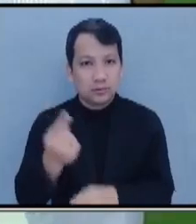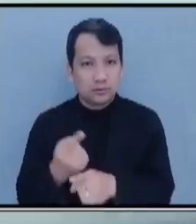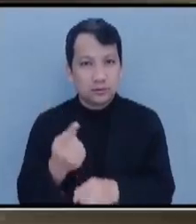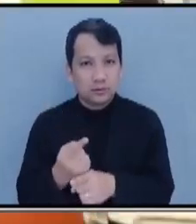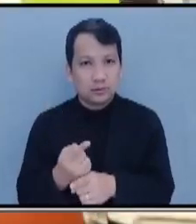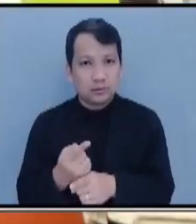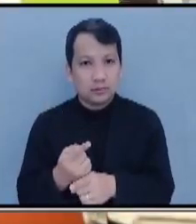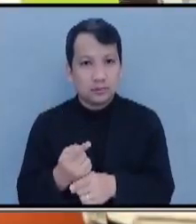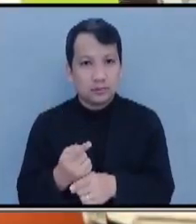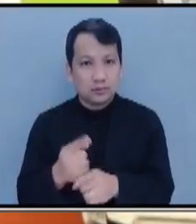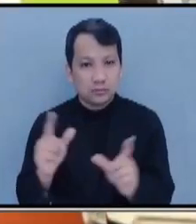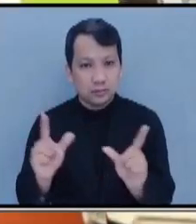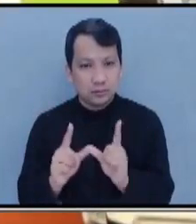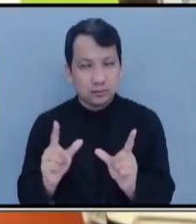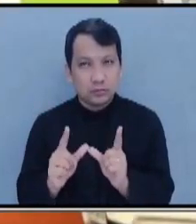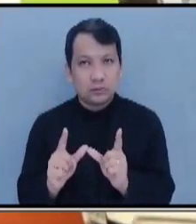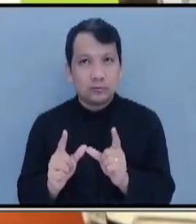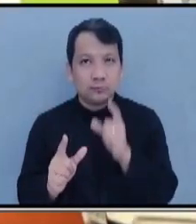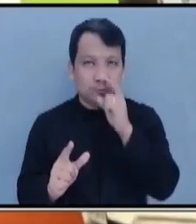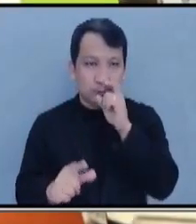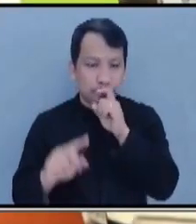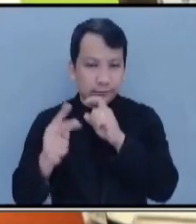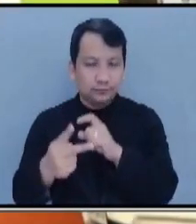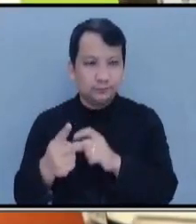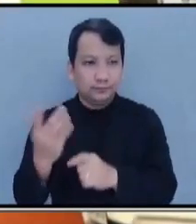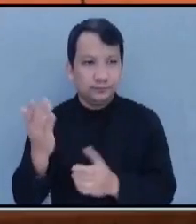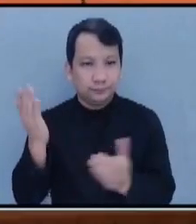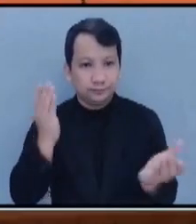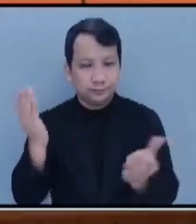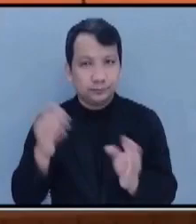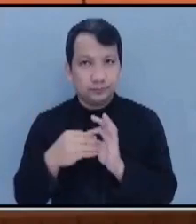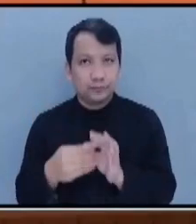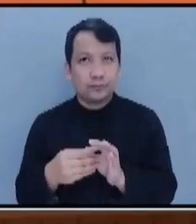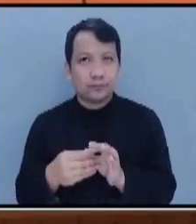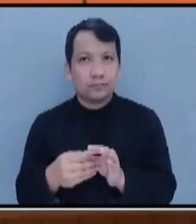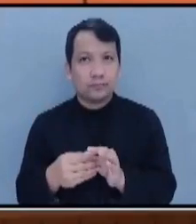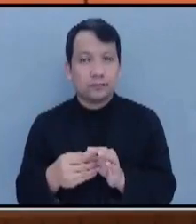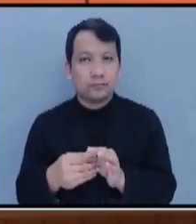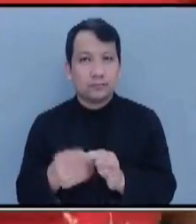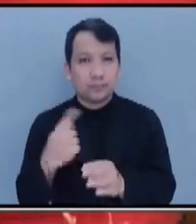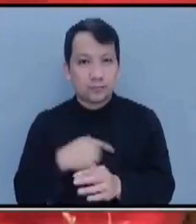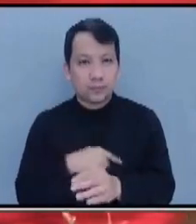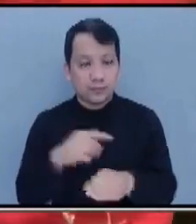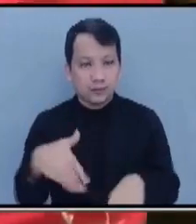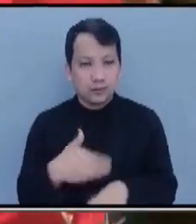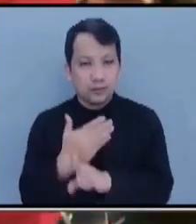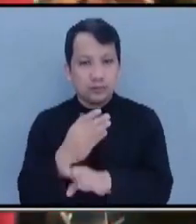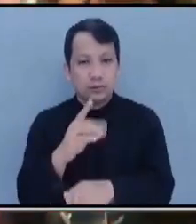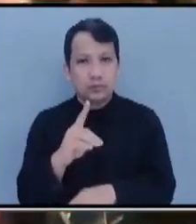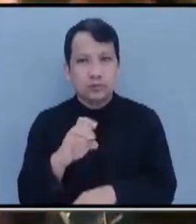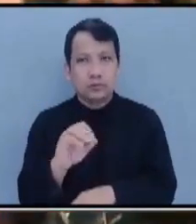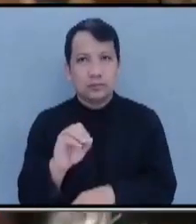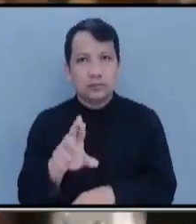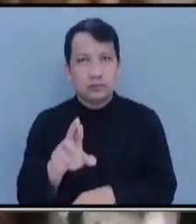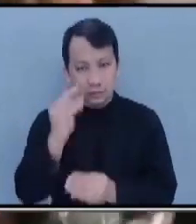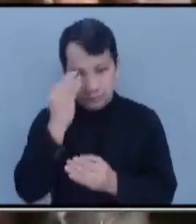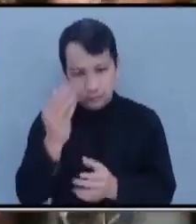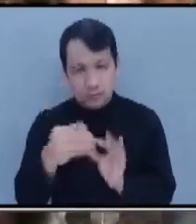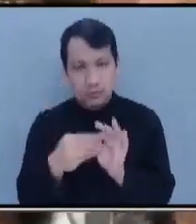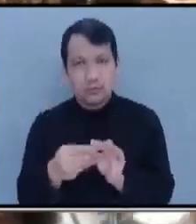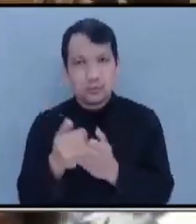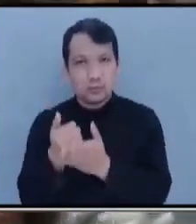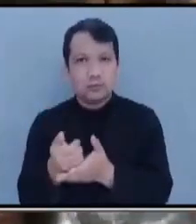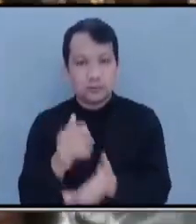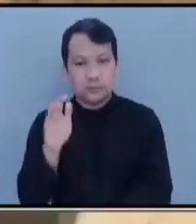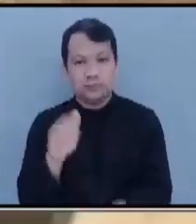ng lisensya. Sa pangalawa at huling araw na Servicio Fair naman sa Huancayo, Davao de Oro, naging highlight din ang pagbibigay ng ayuda sa 1,000-1,000